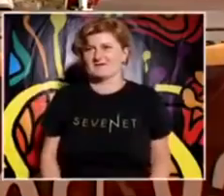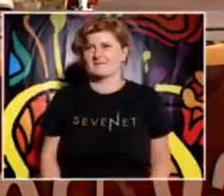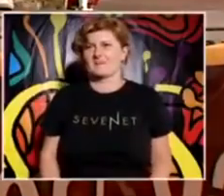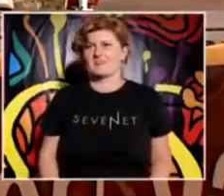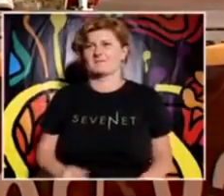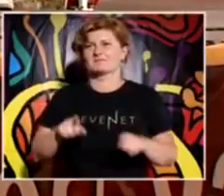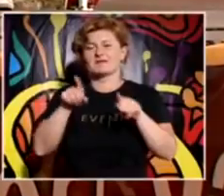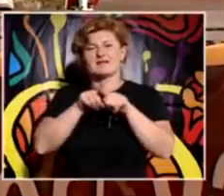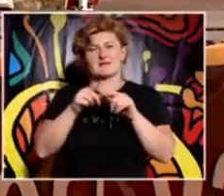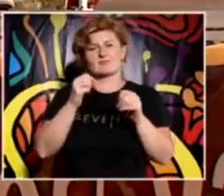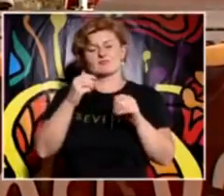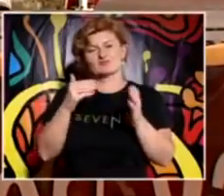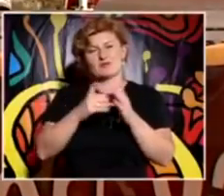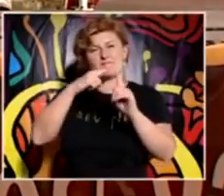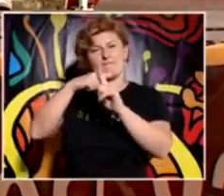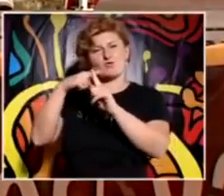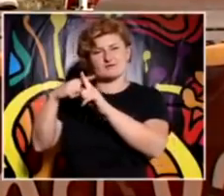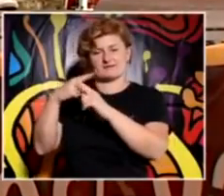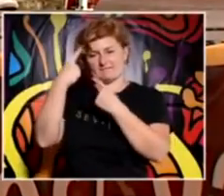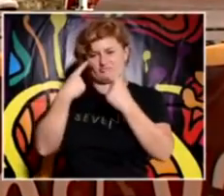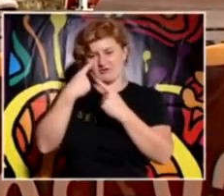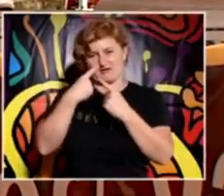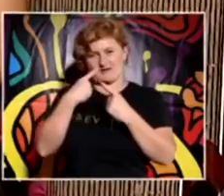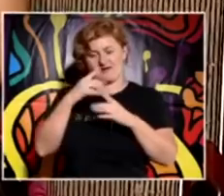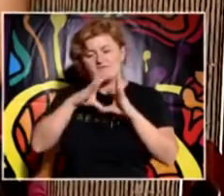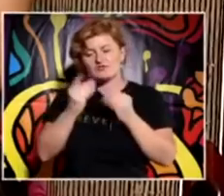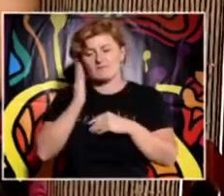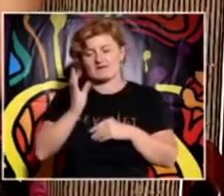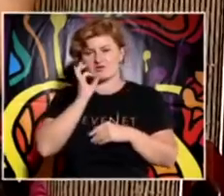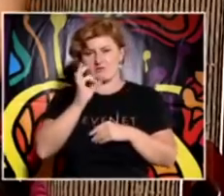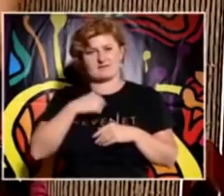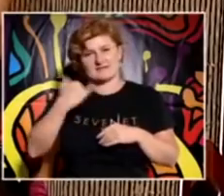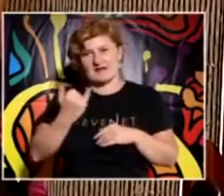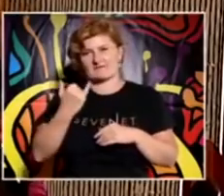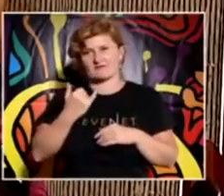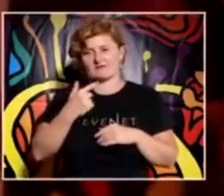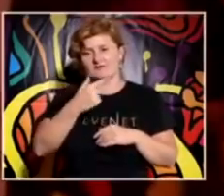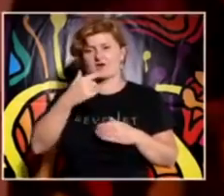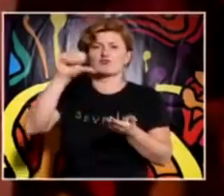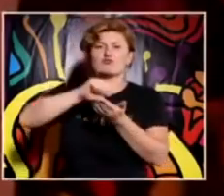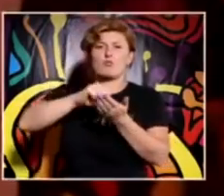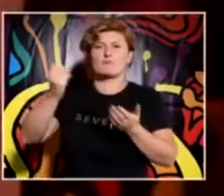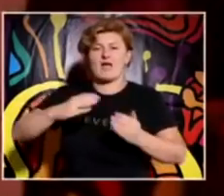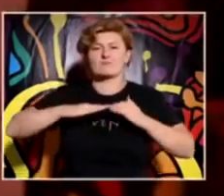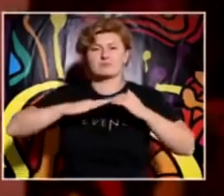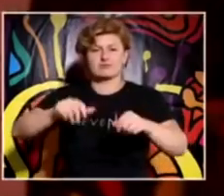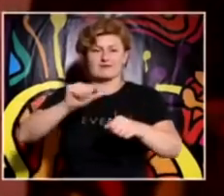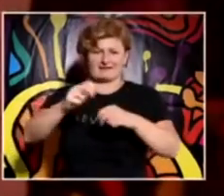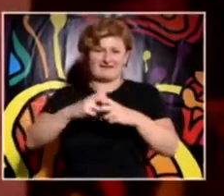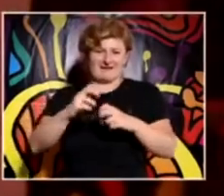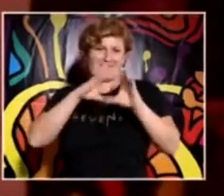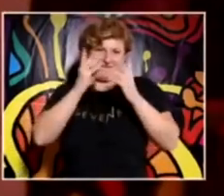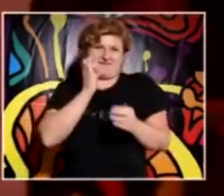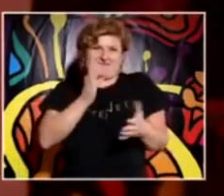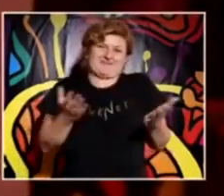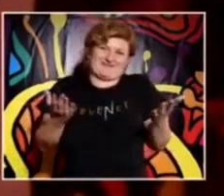nastawienie, pozytywne nastawienie, że wszystko będzie dobrze. Ja też to zawsze mam i... Jesteśmy na środku pustyni, nie znamy nikogo, ale jest internet, wszystko będzie dobrze.